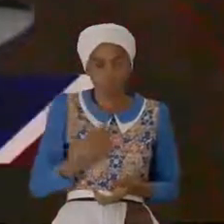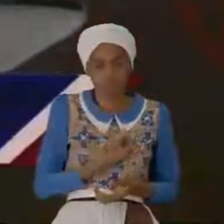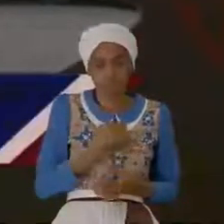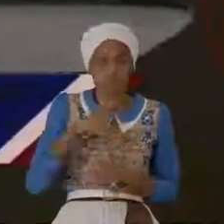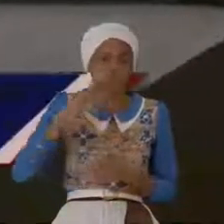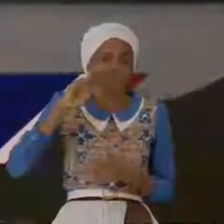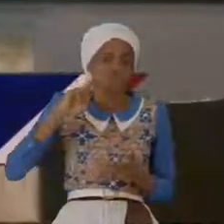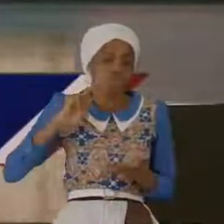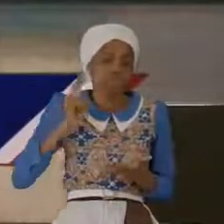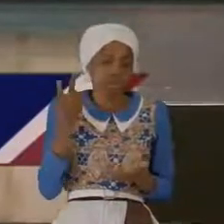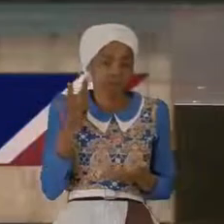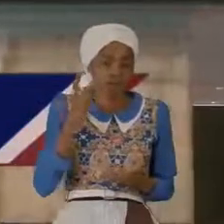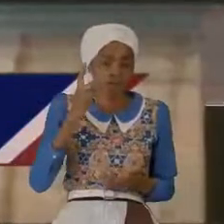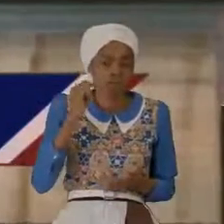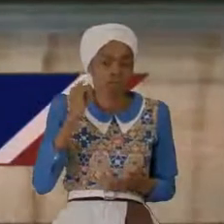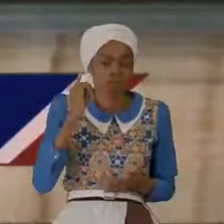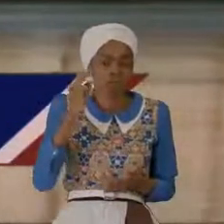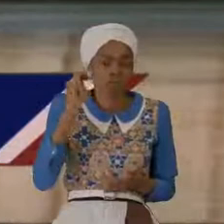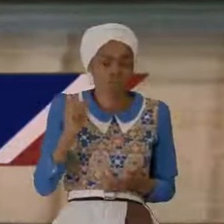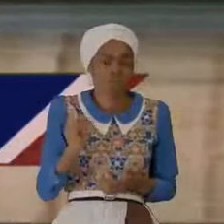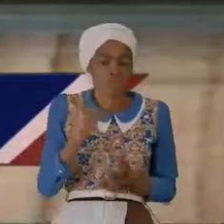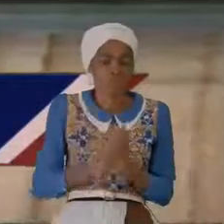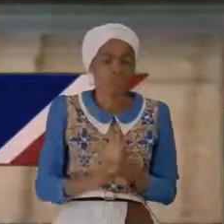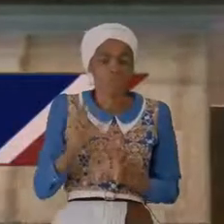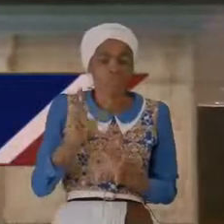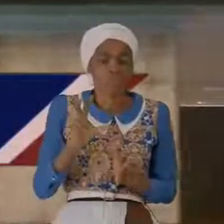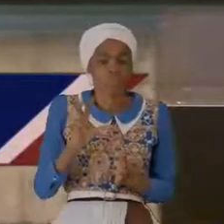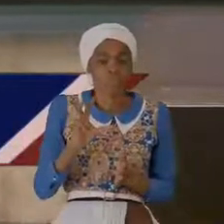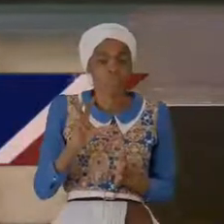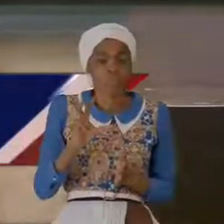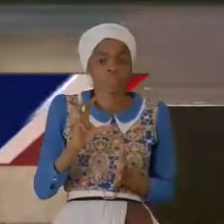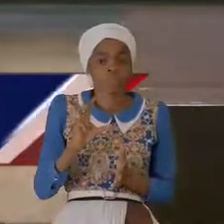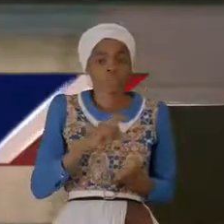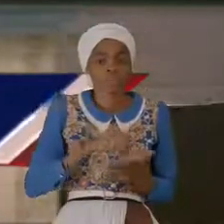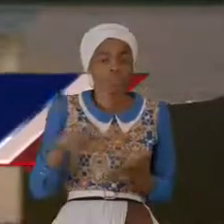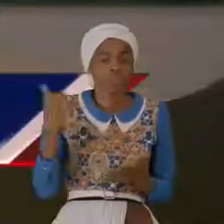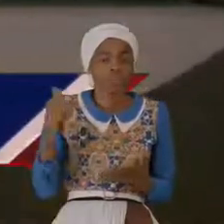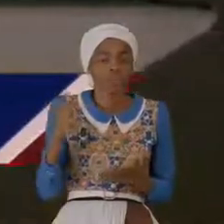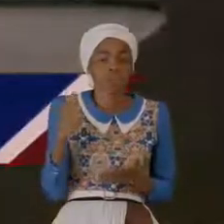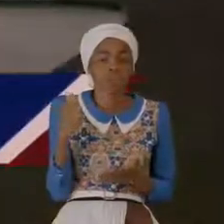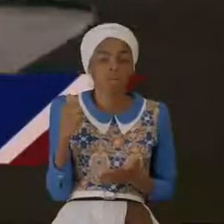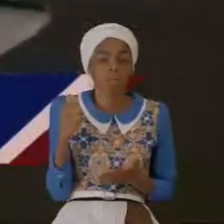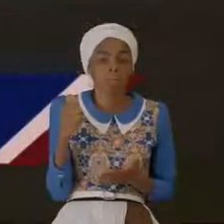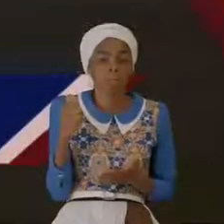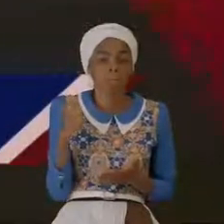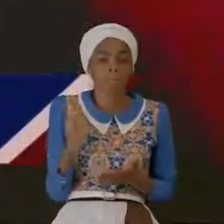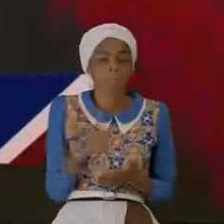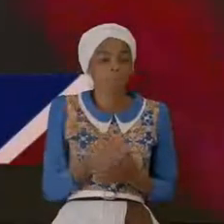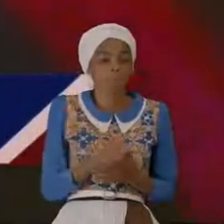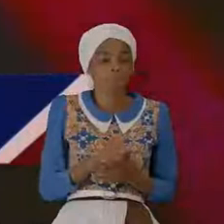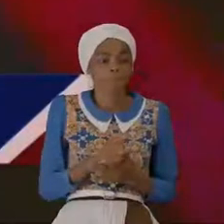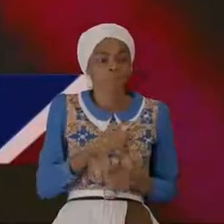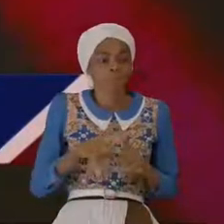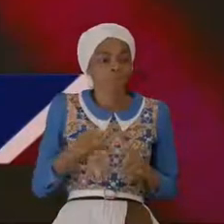Deuxième, Timothée 3, 10. Deuxième, Timothée 3, 10. Pour